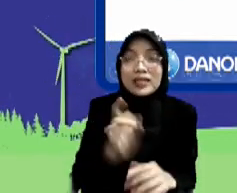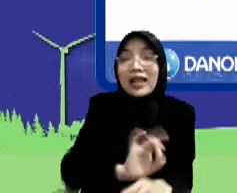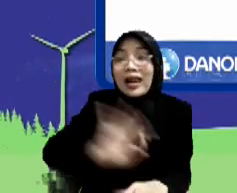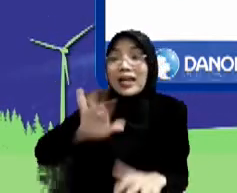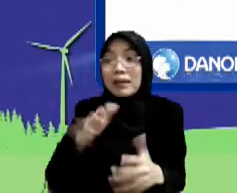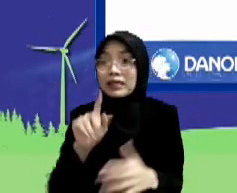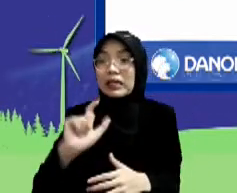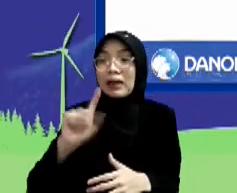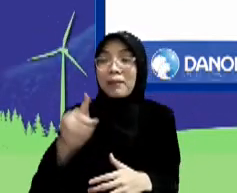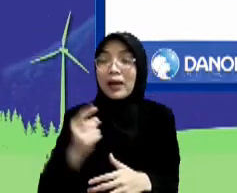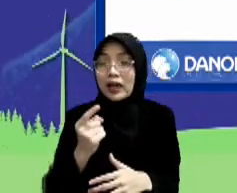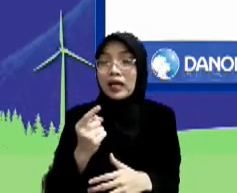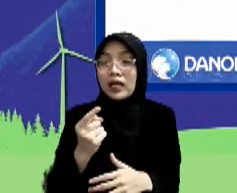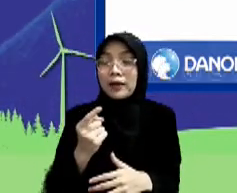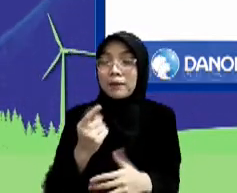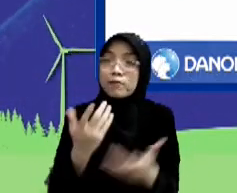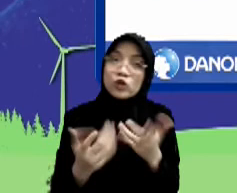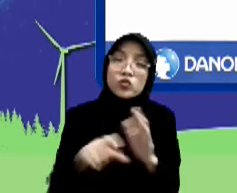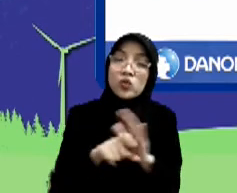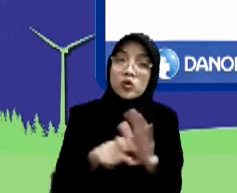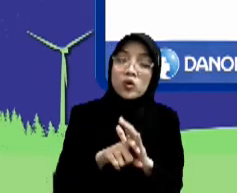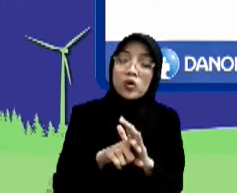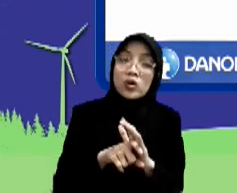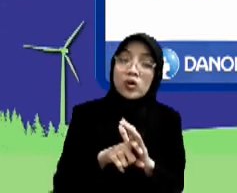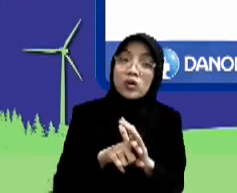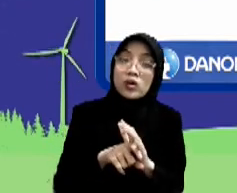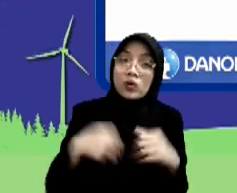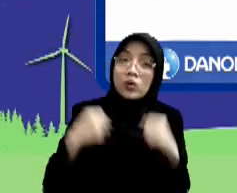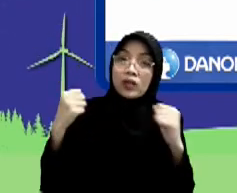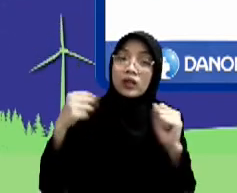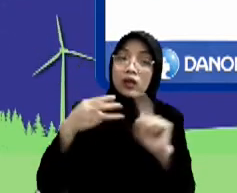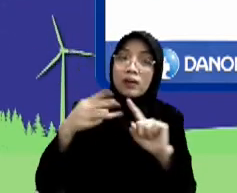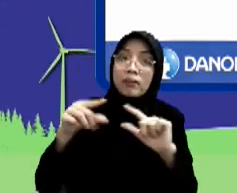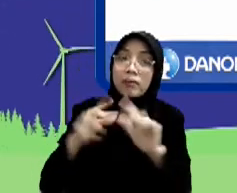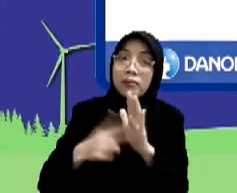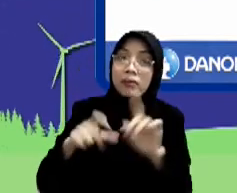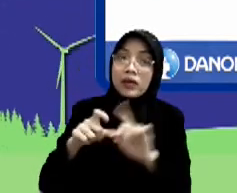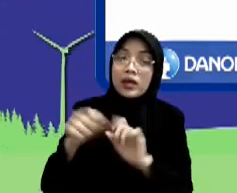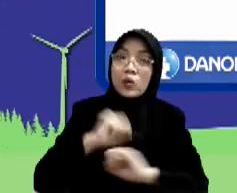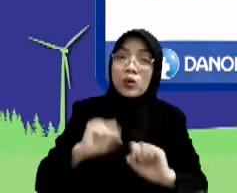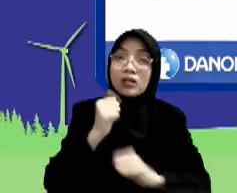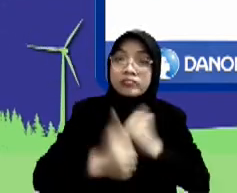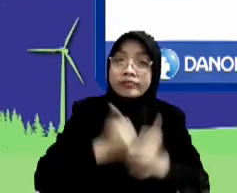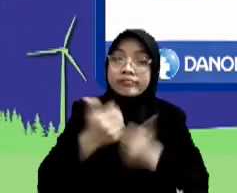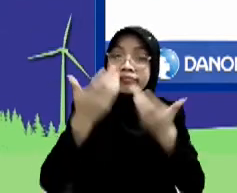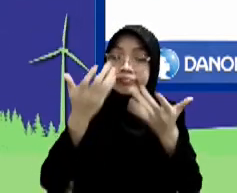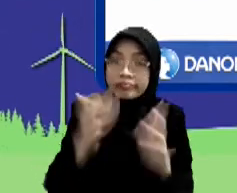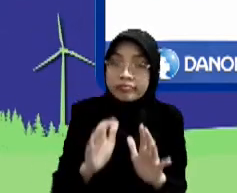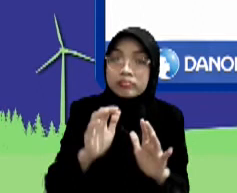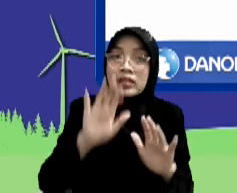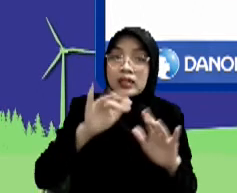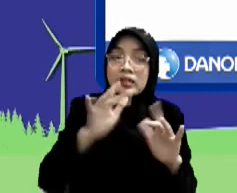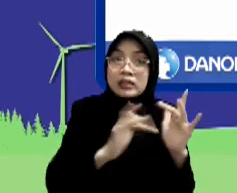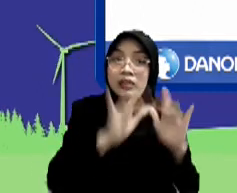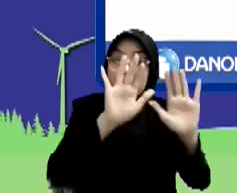lewat eh apa namanya dengan apa ya mungkin kalau kita bilang Power of brand gitu ya kita juga Coba lakukan secara aktif melalui Digital Media kita